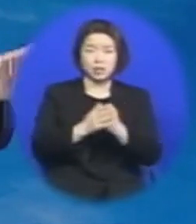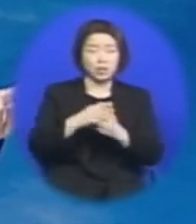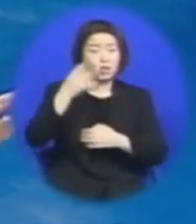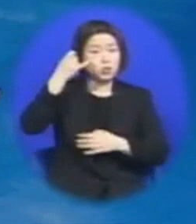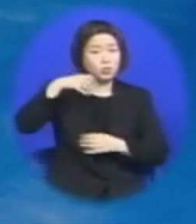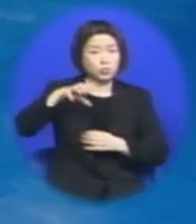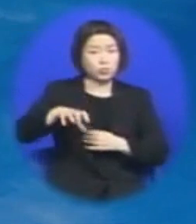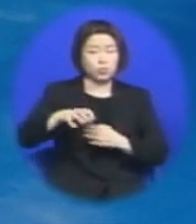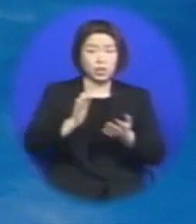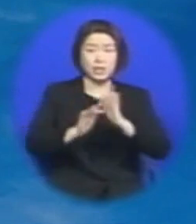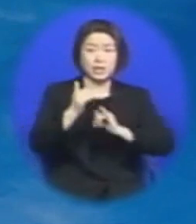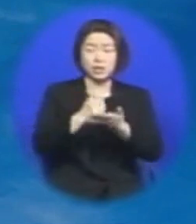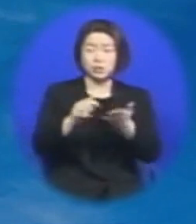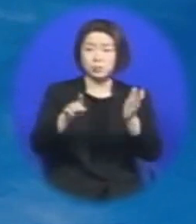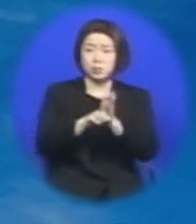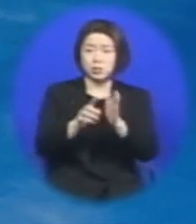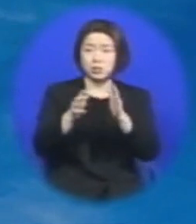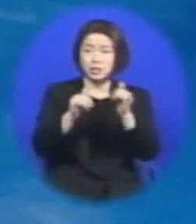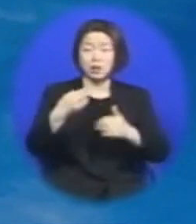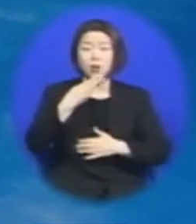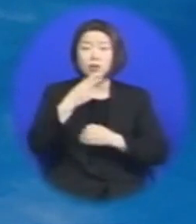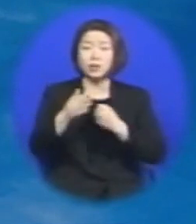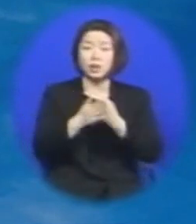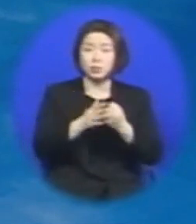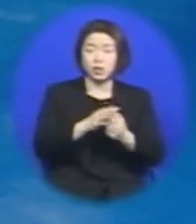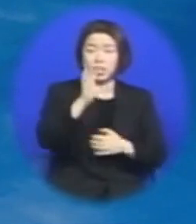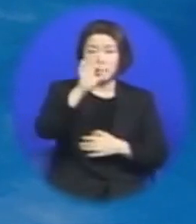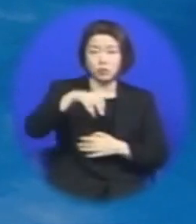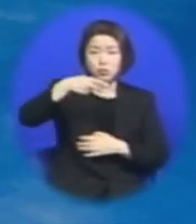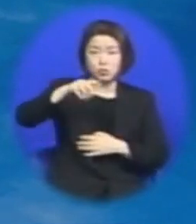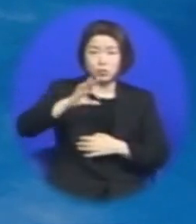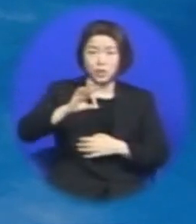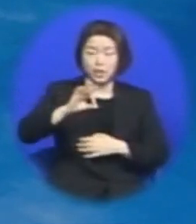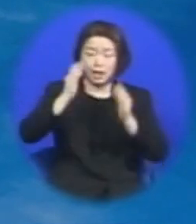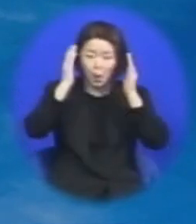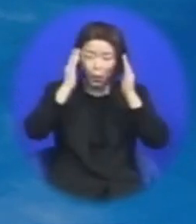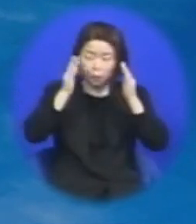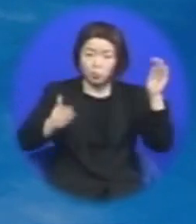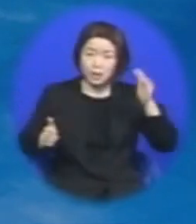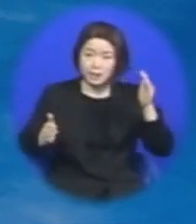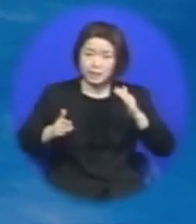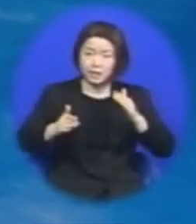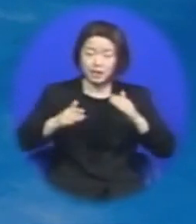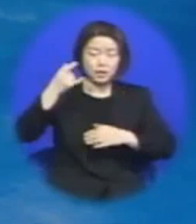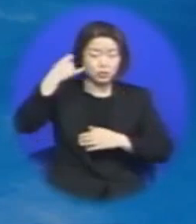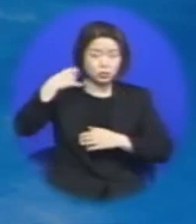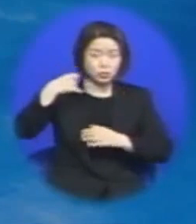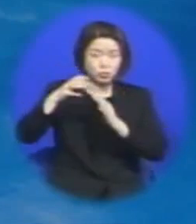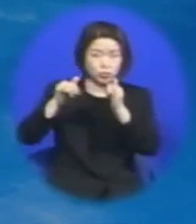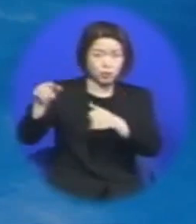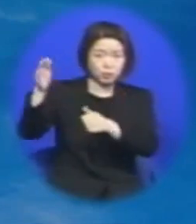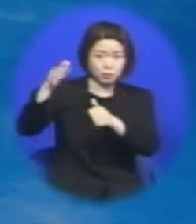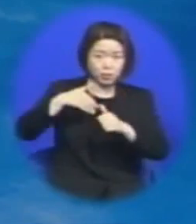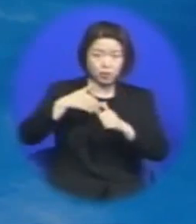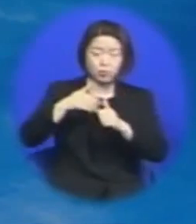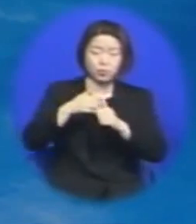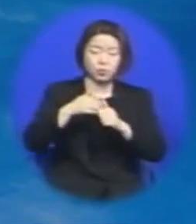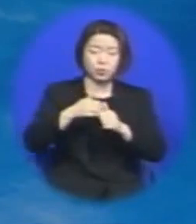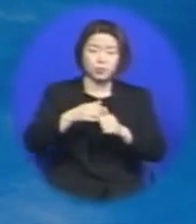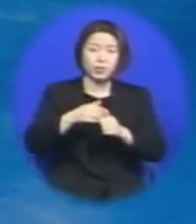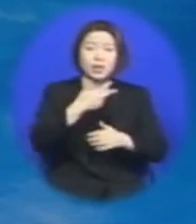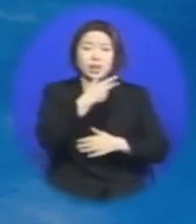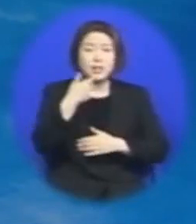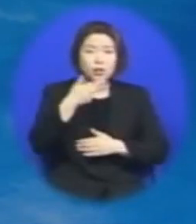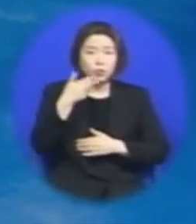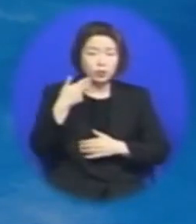믿는 사람이 거의 없으니까 그러니까 유생을 고용해서 성경 번역을 시켰습니다 자기가 영어로